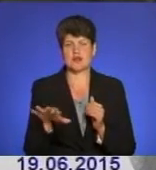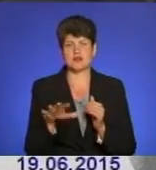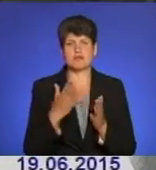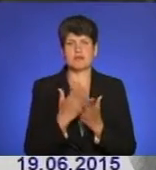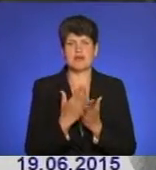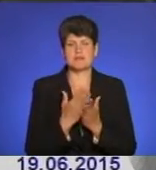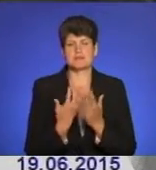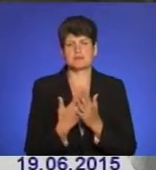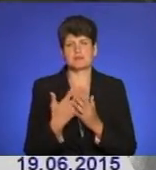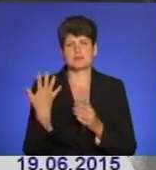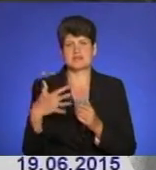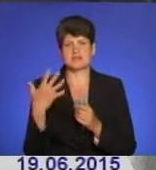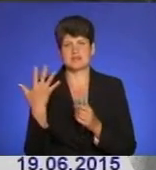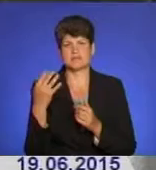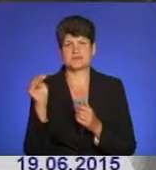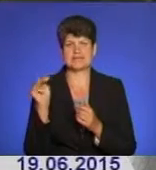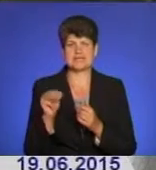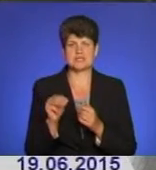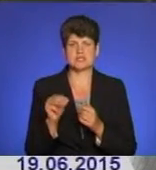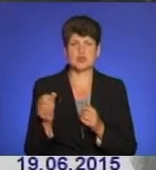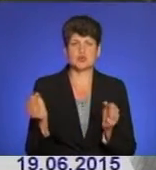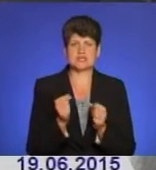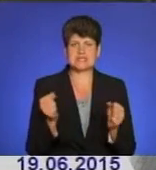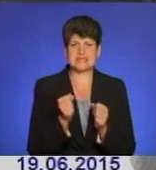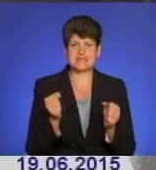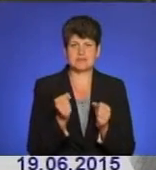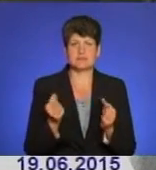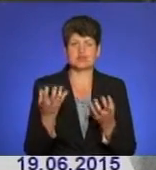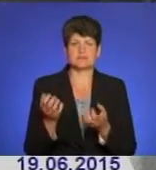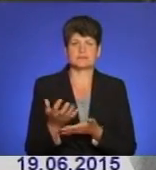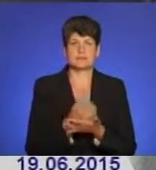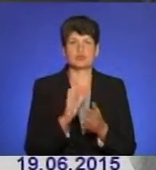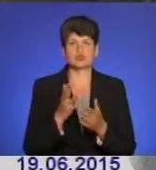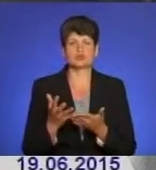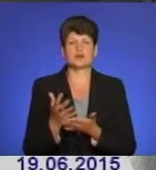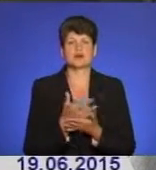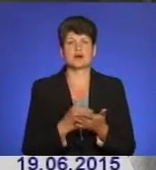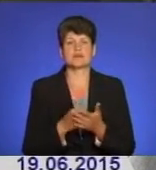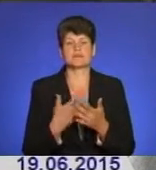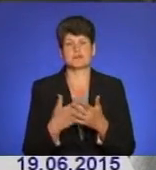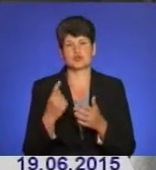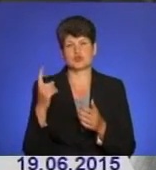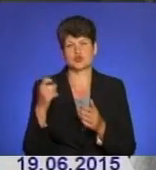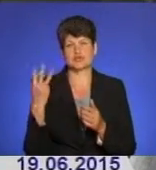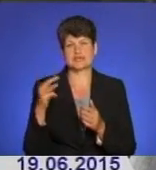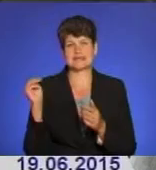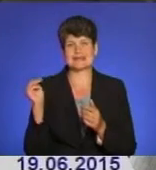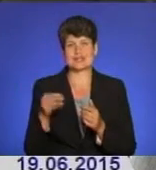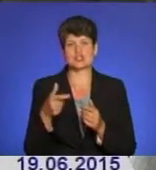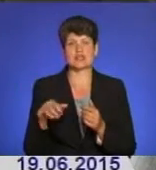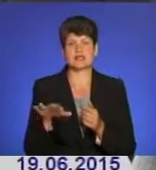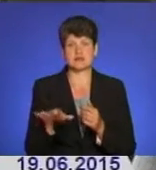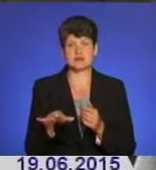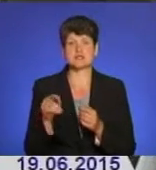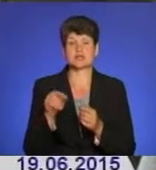имеем около 55 тысяч озимых еще к уборке, то есть будем убирать в этом году порядка 130 тысяч гектаров, из